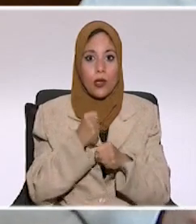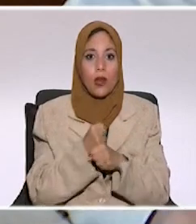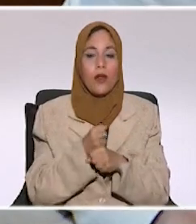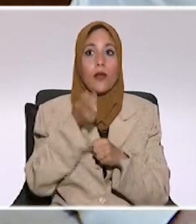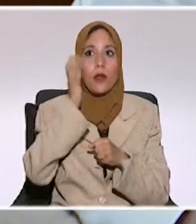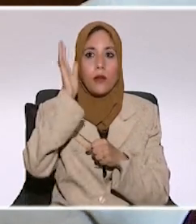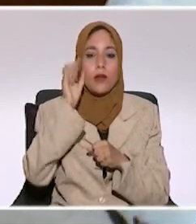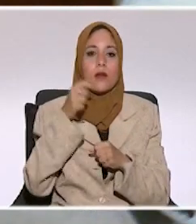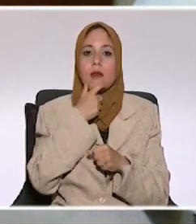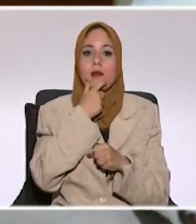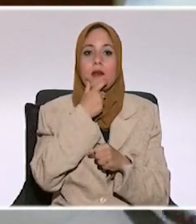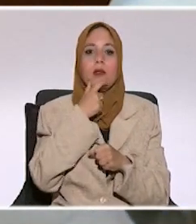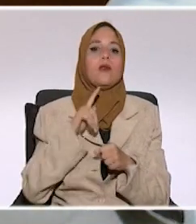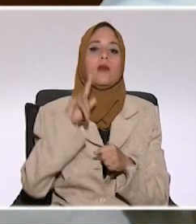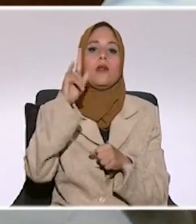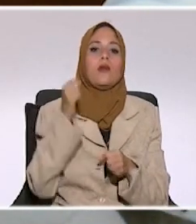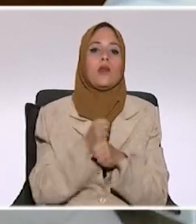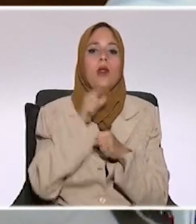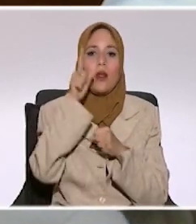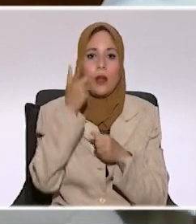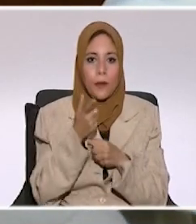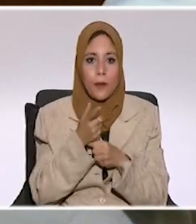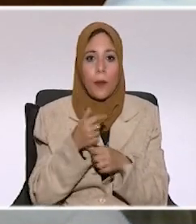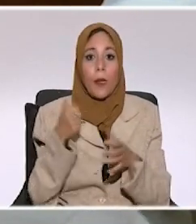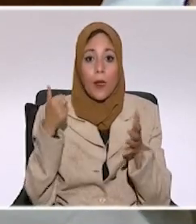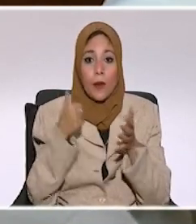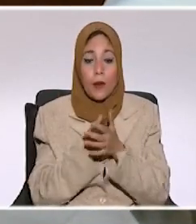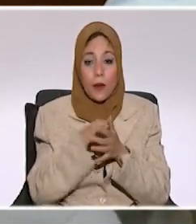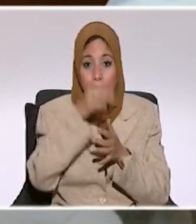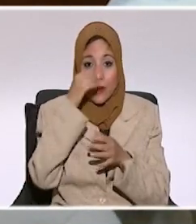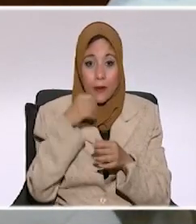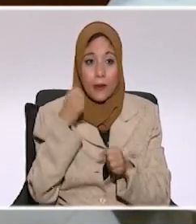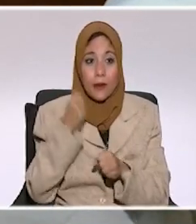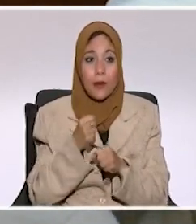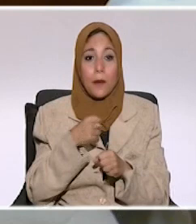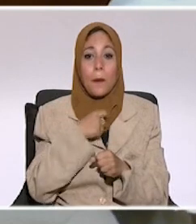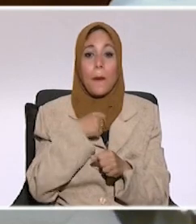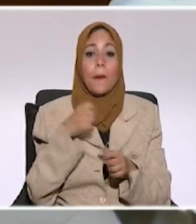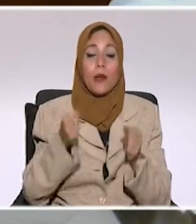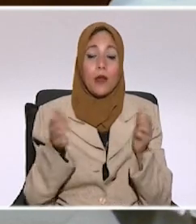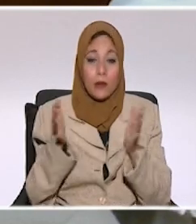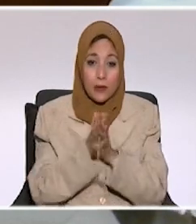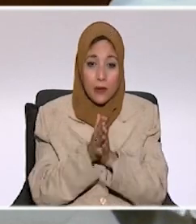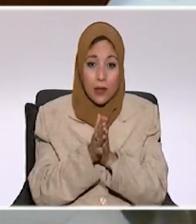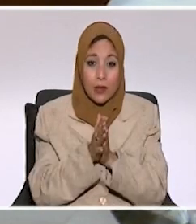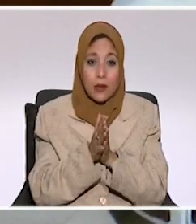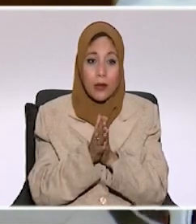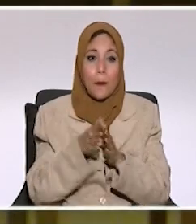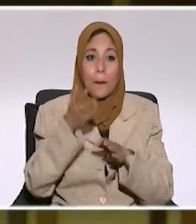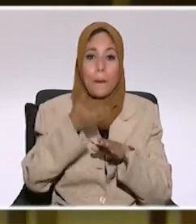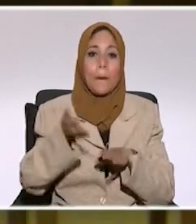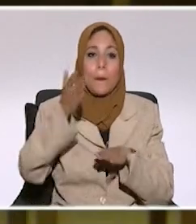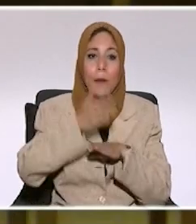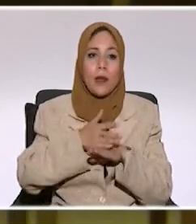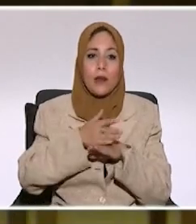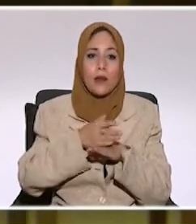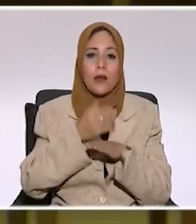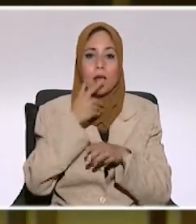وكده. فما كانش ما قبل الحادثة ما كانش زي بعد الحادثة. بعد الحادثة بقى يعني زبطني جدا. ايه